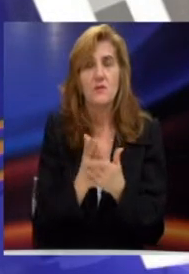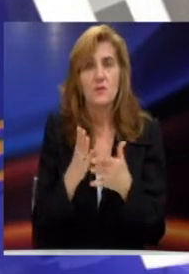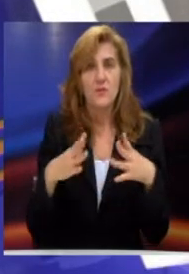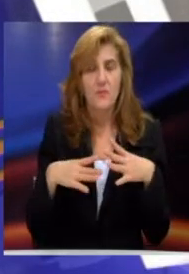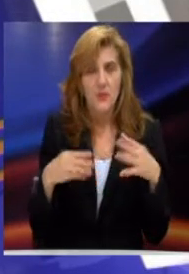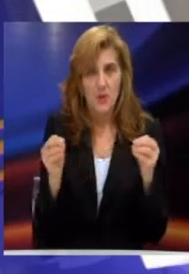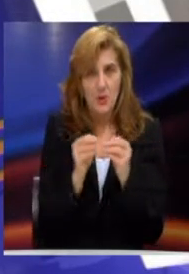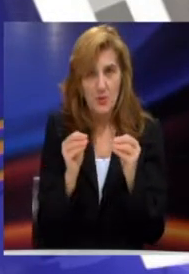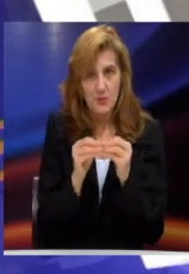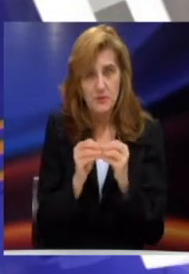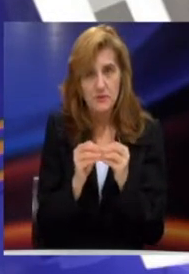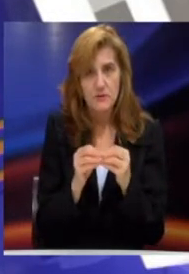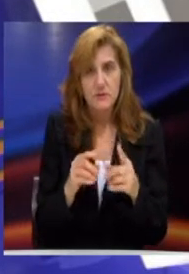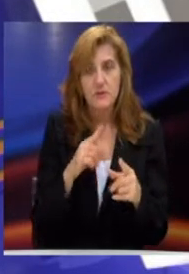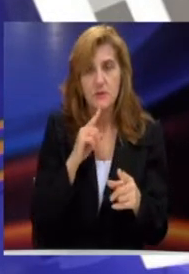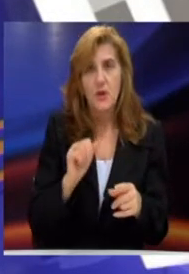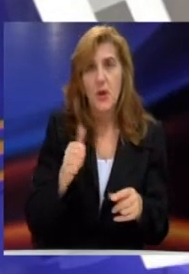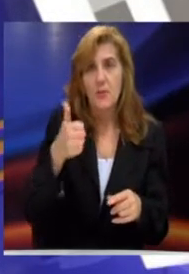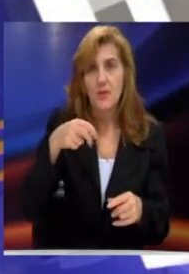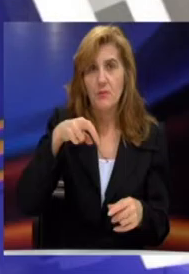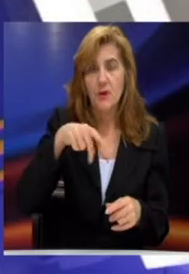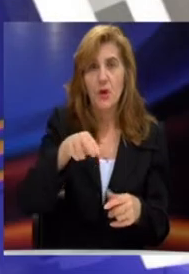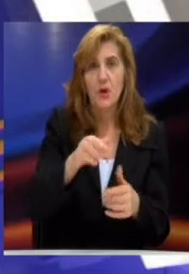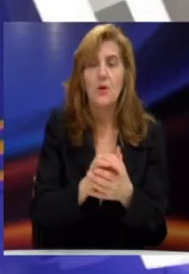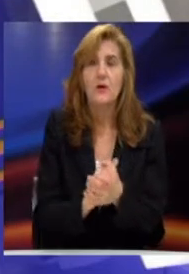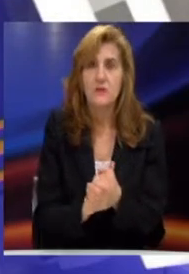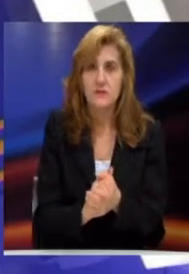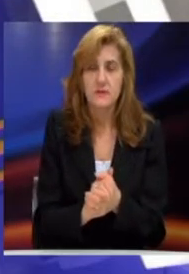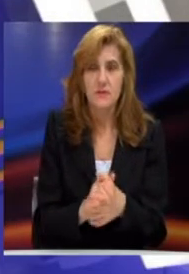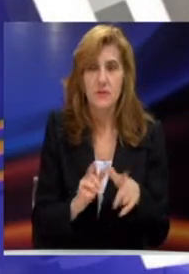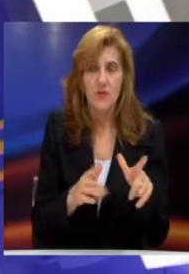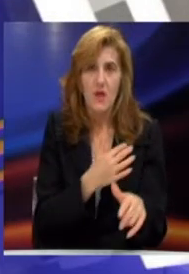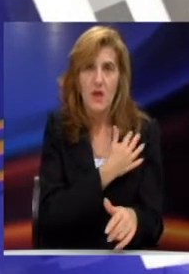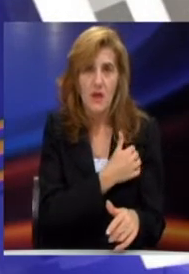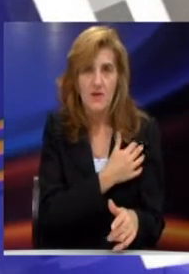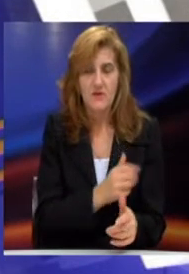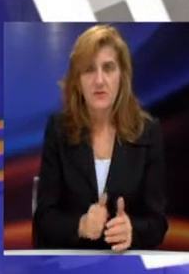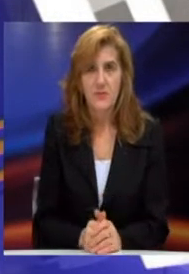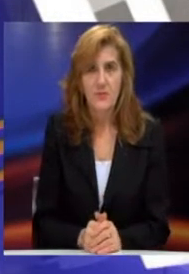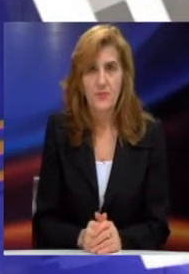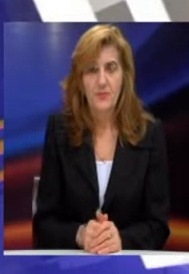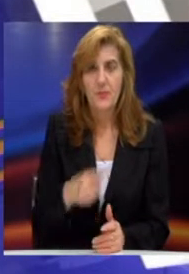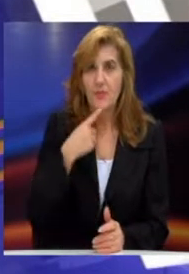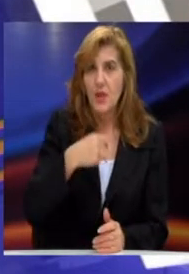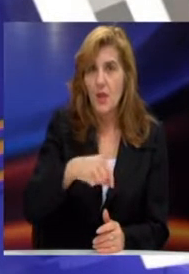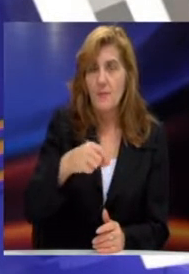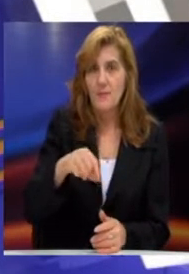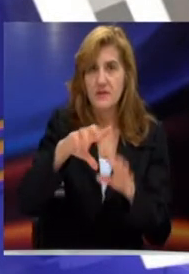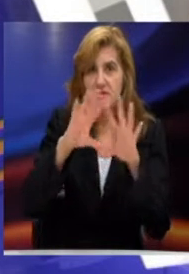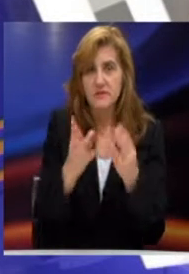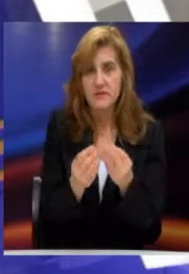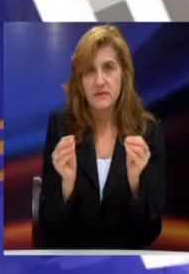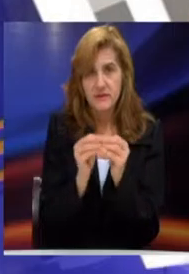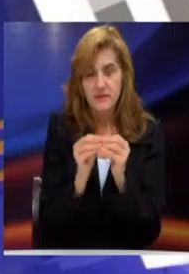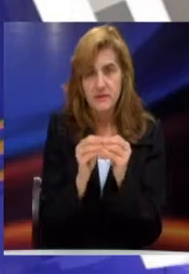Uskrs, a sa druge strane na neki način je i prvi korak buduće saradnje sa tom hrvatskom regijom. Pisanica od srca predstavlja